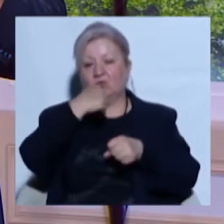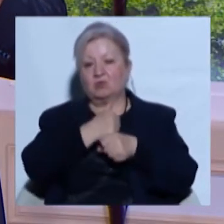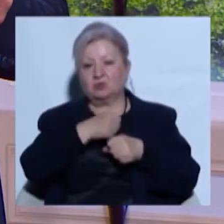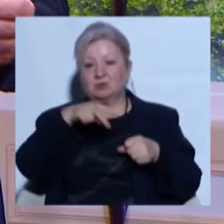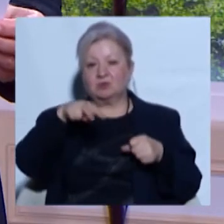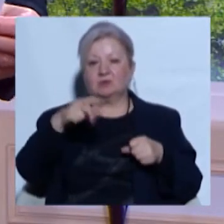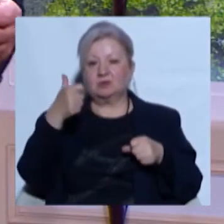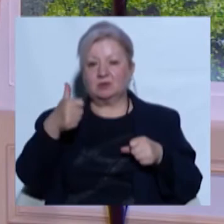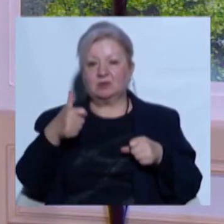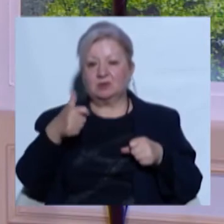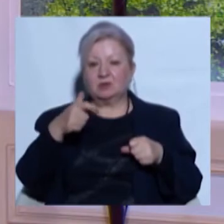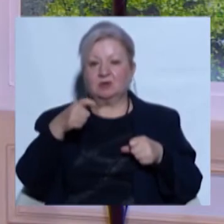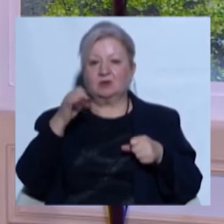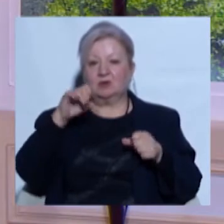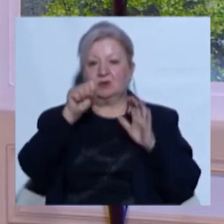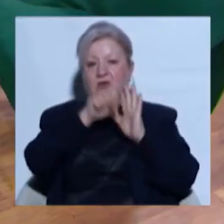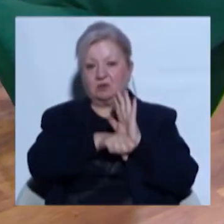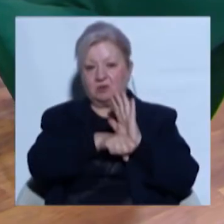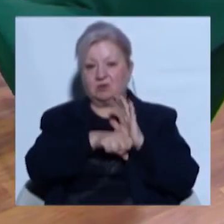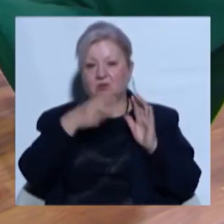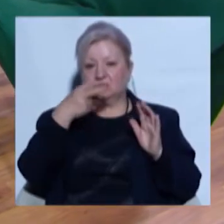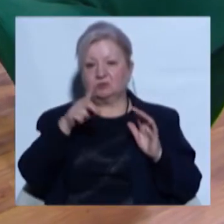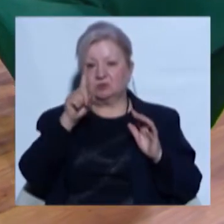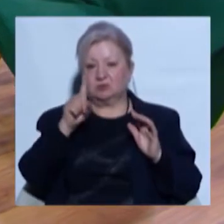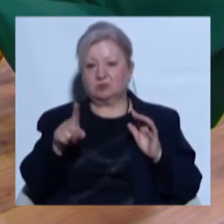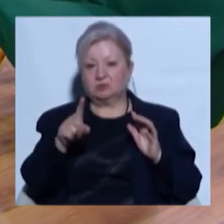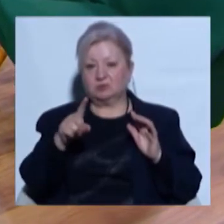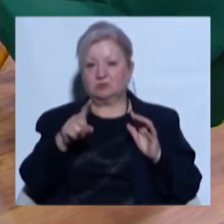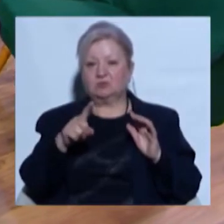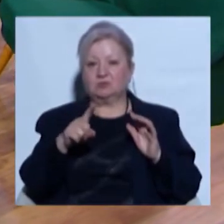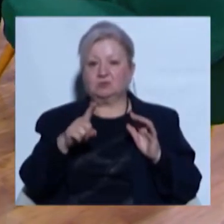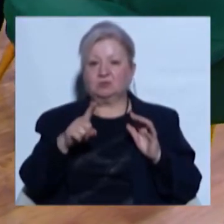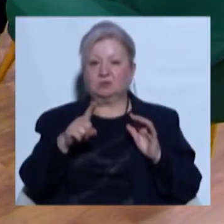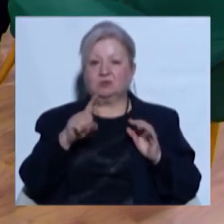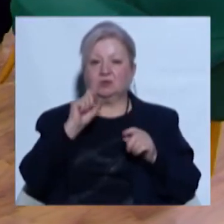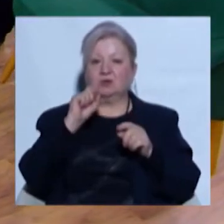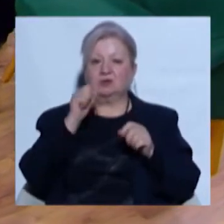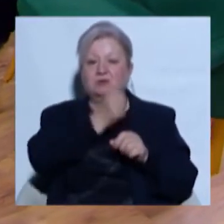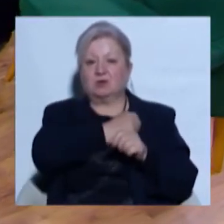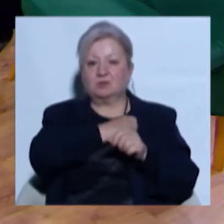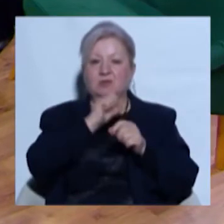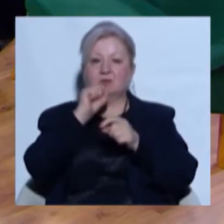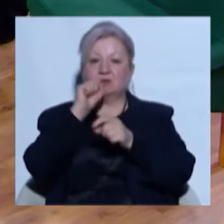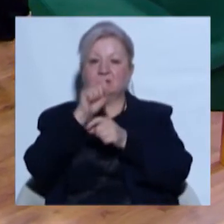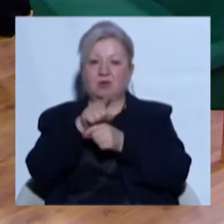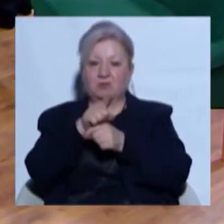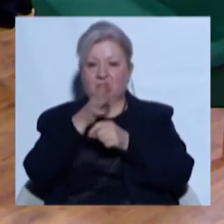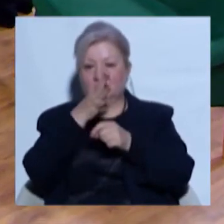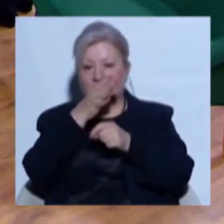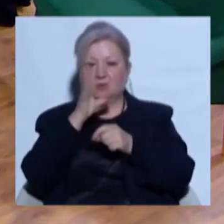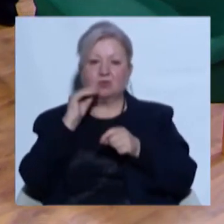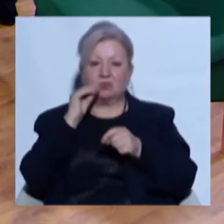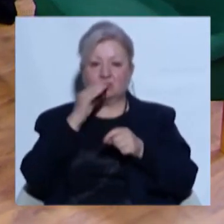Leitenanti. Daigupa 21 წლის Samkhedro Davalebis Shesrulebis Dros.